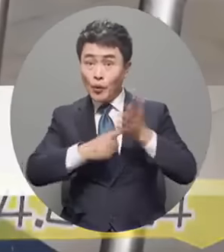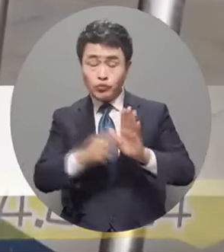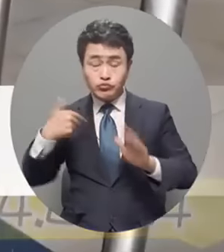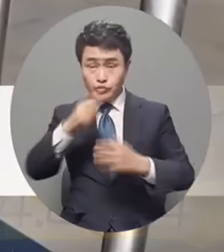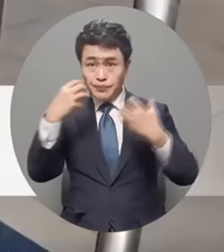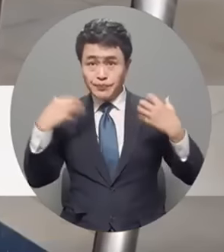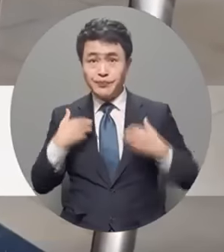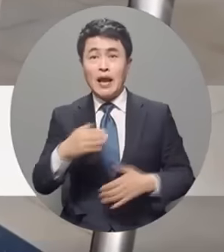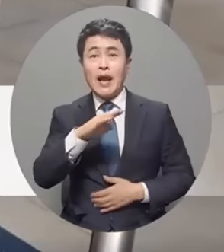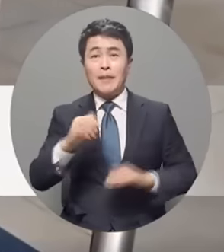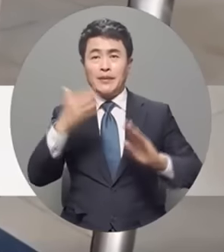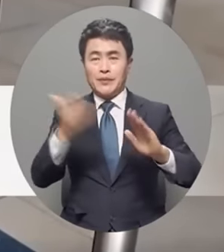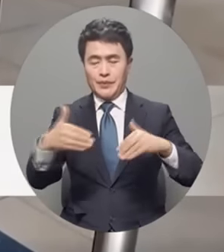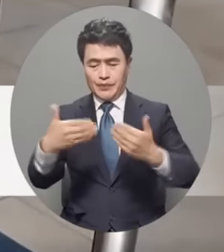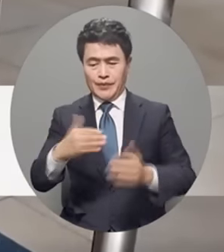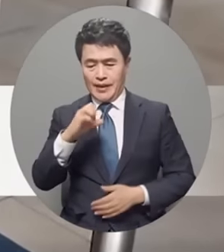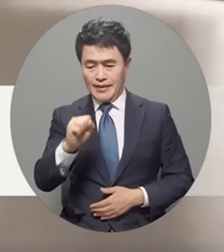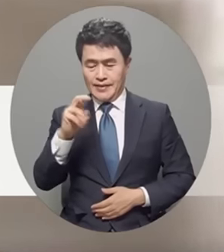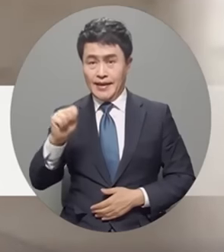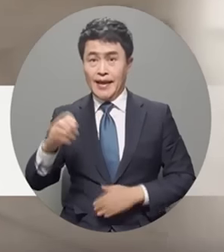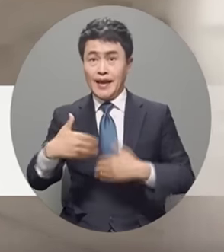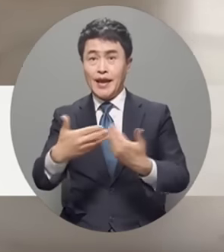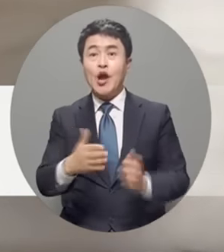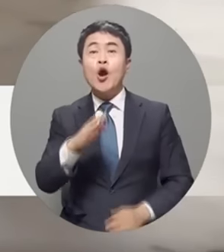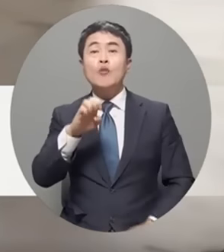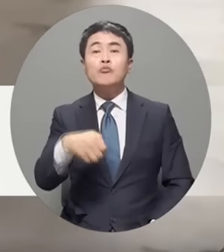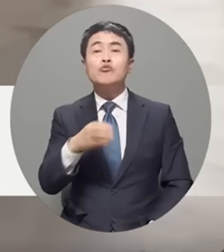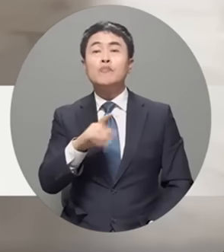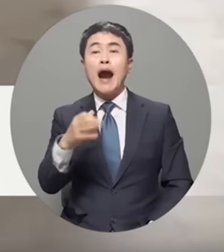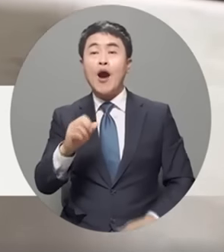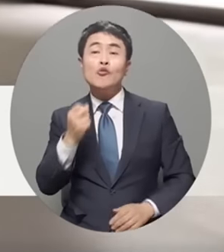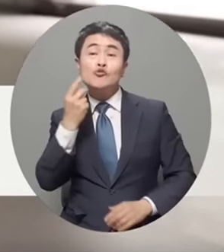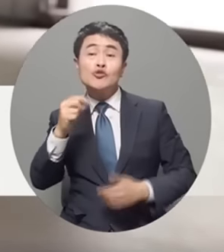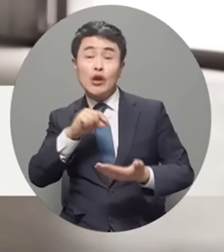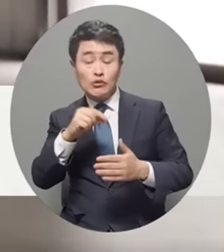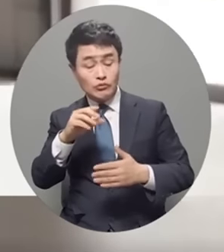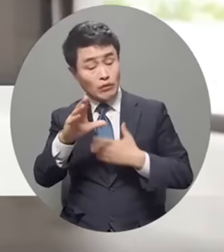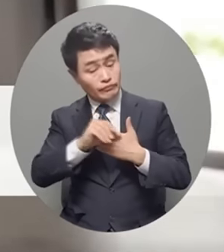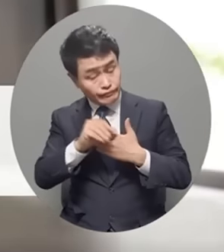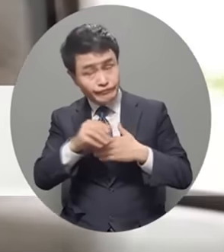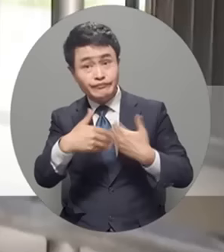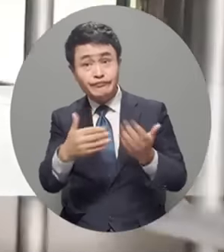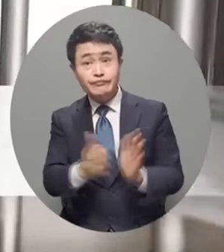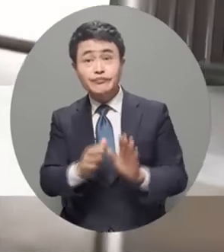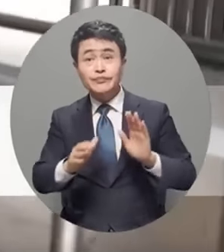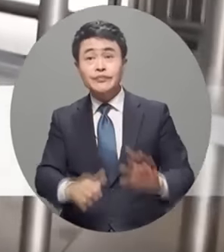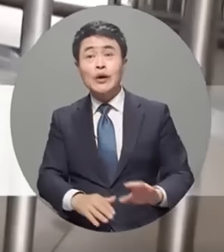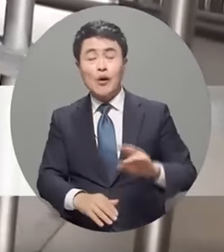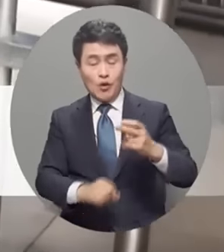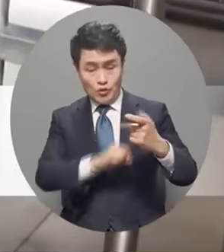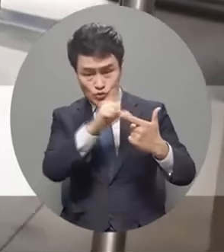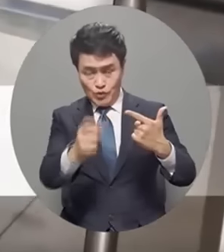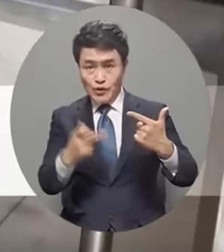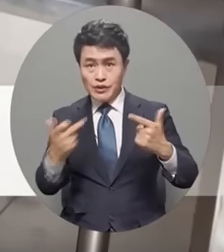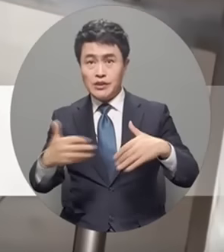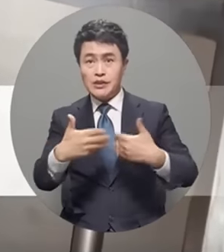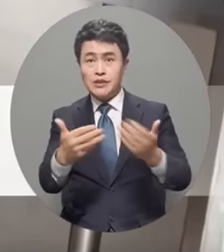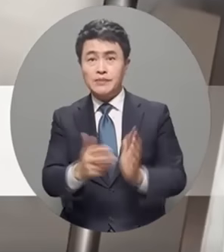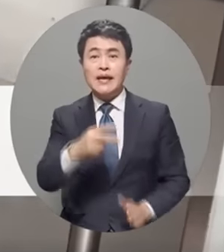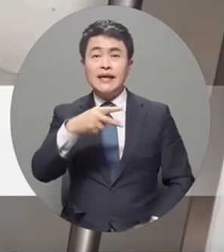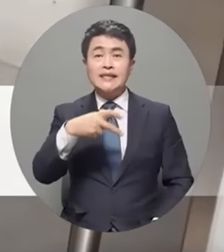판다 공식 SNS를 통해 푸바오가 2개월여의 격리와 적응을 거쳐 오는 12일 쓰촨성 청두의 판다